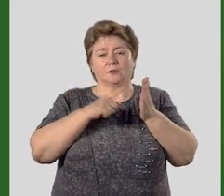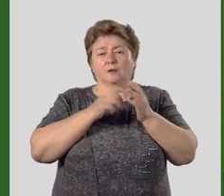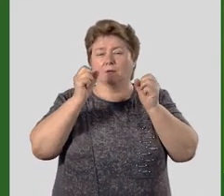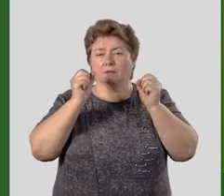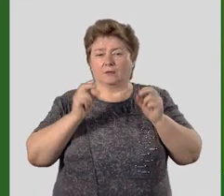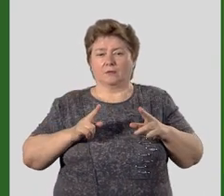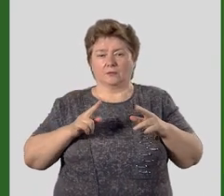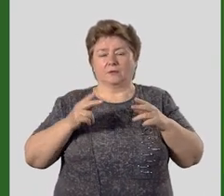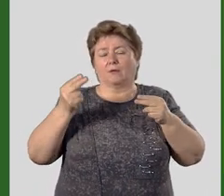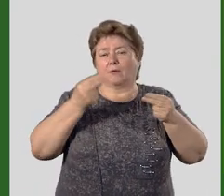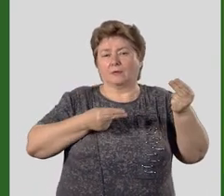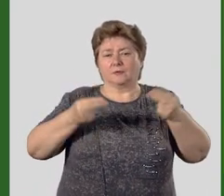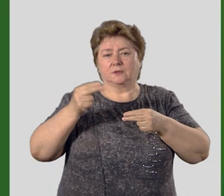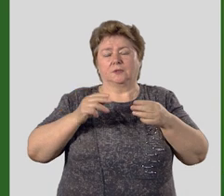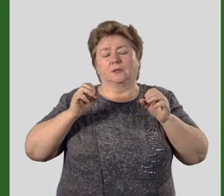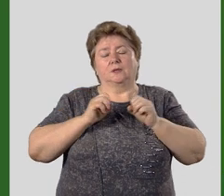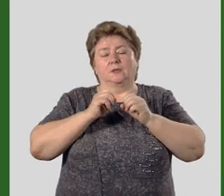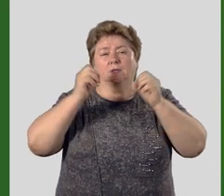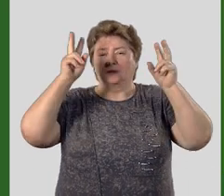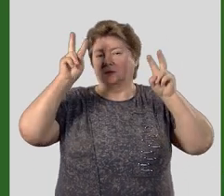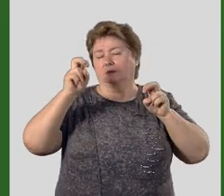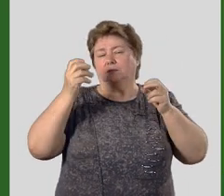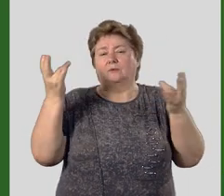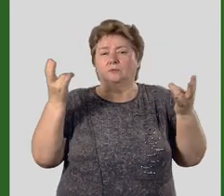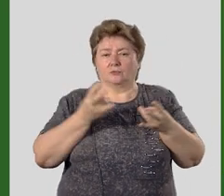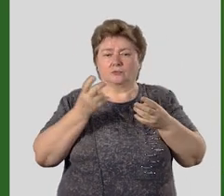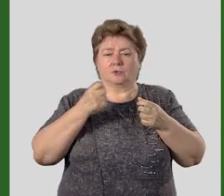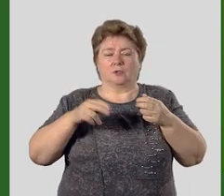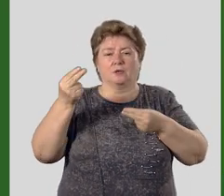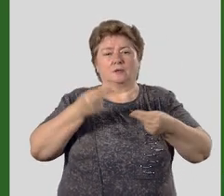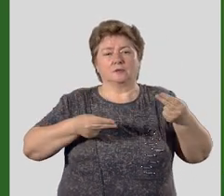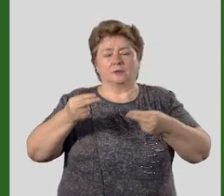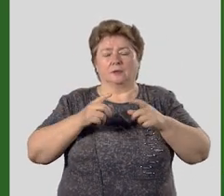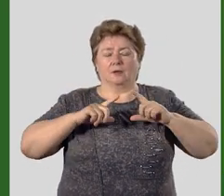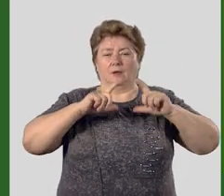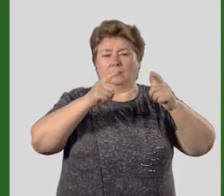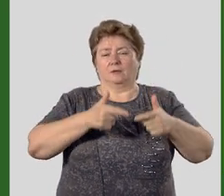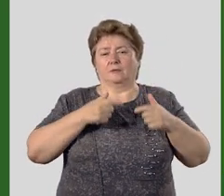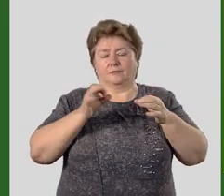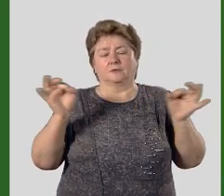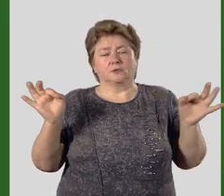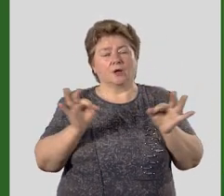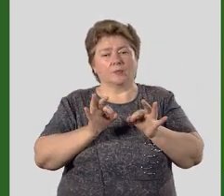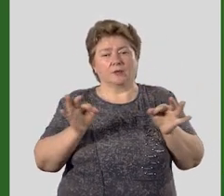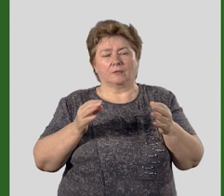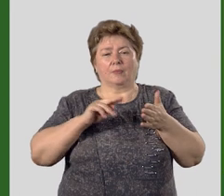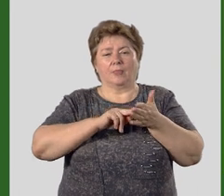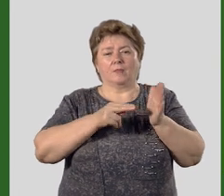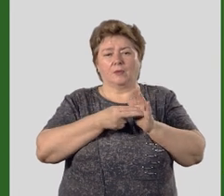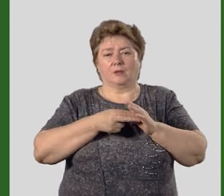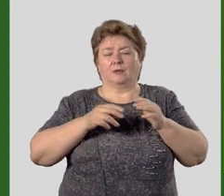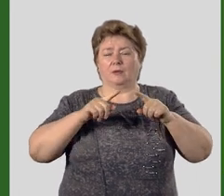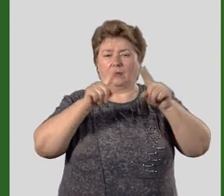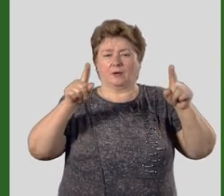это специальные графические символы, применяемые для изображения географических объектов на планах